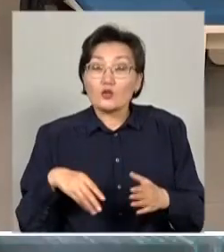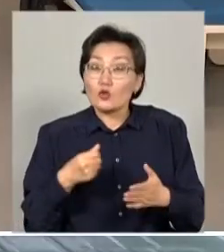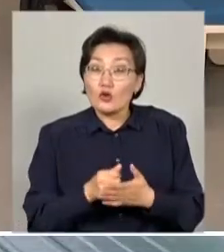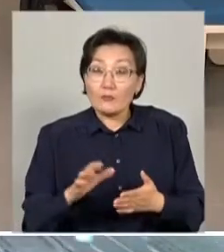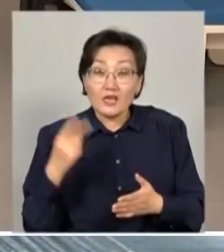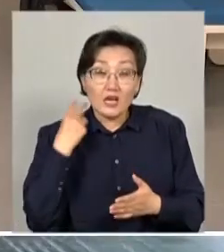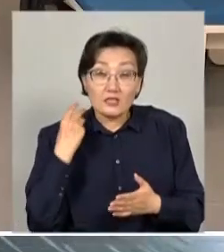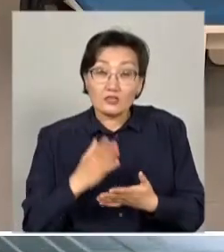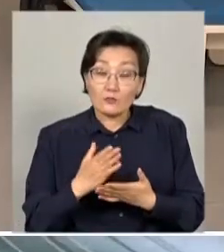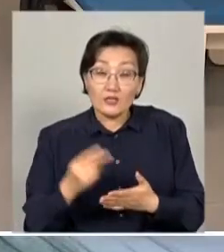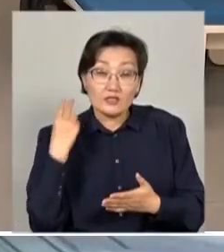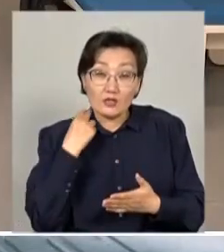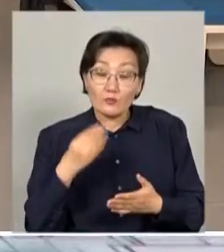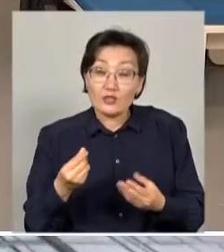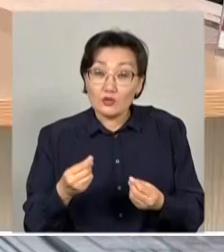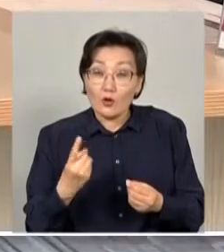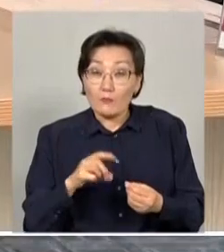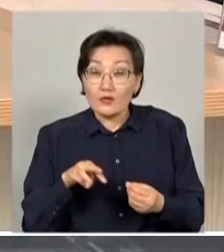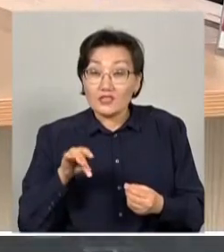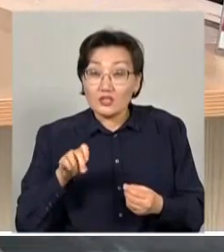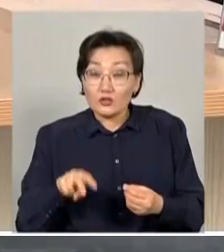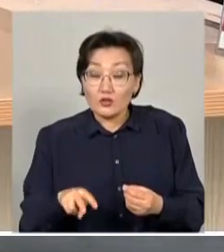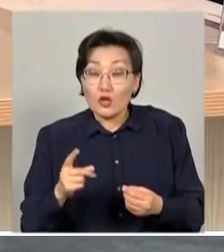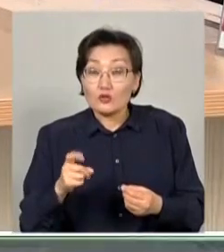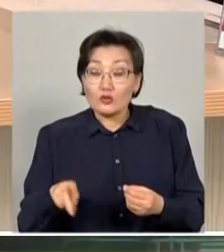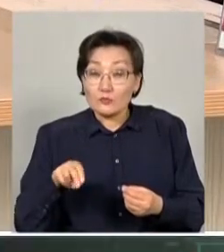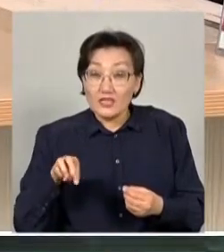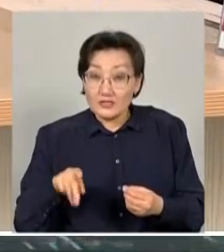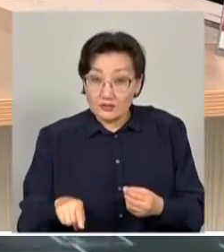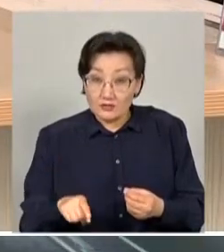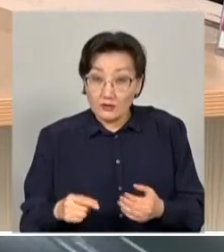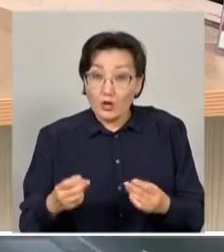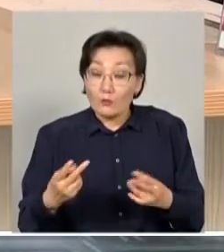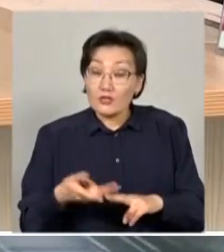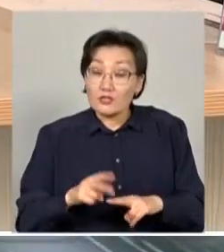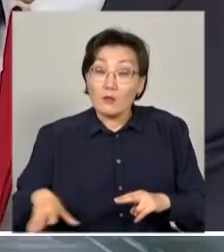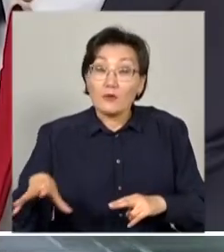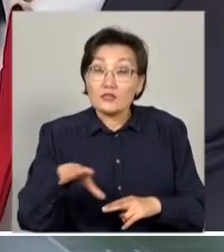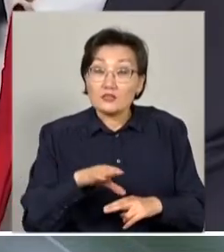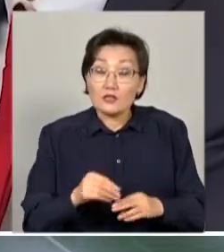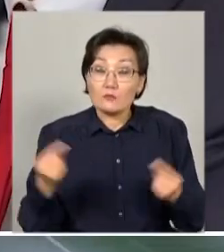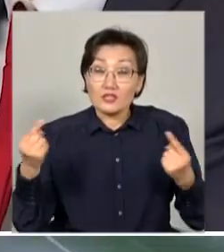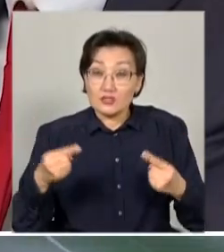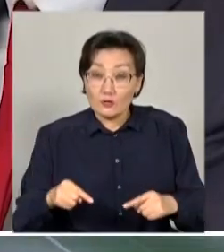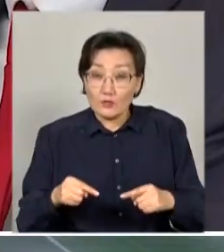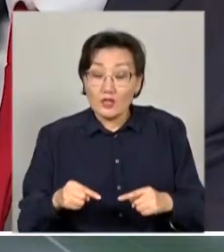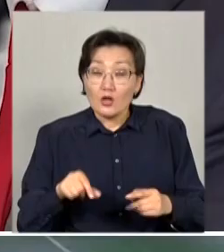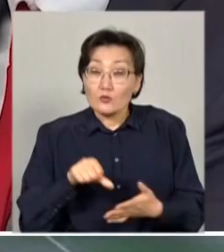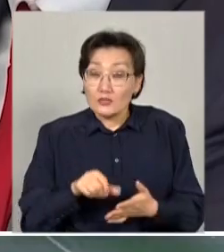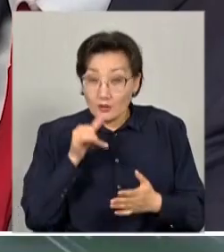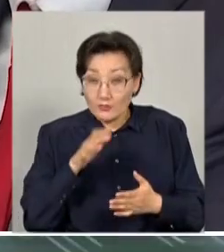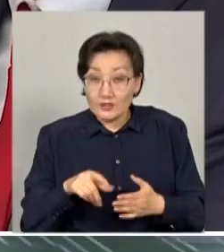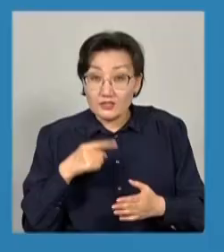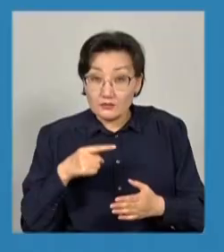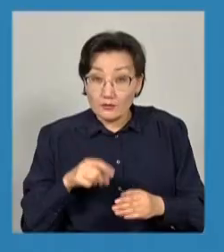бар. Олардың берешек сомасы 1 триллион 100 миллиард теңгеге жеткен. Десе де бұлардың барлығы банкроттыққа ілікпейді, деді